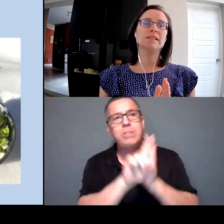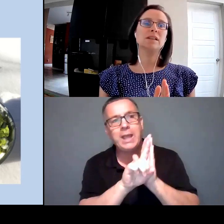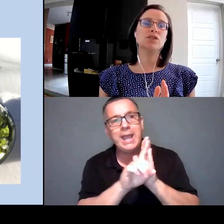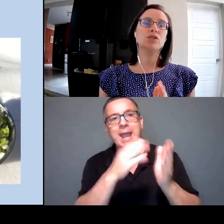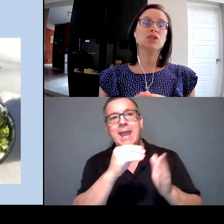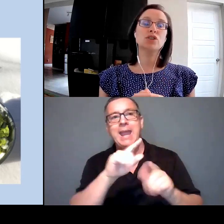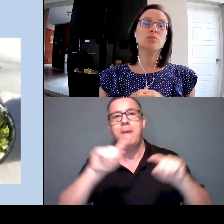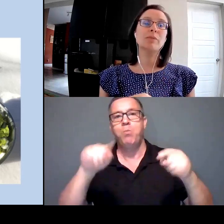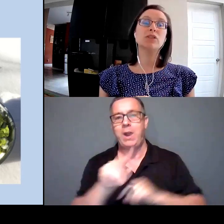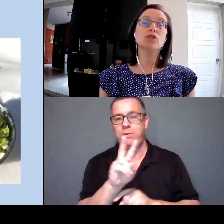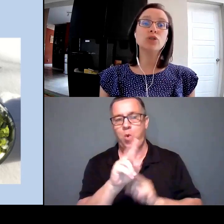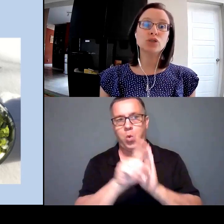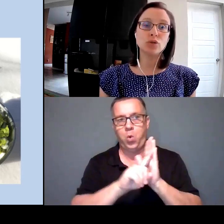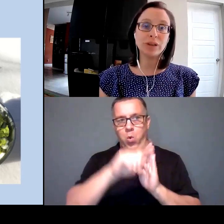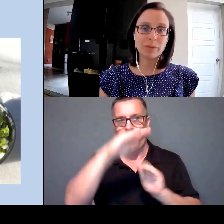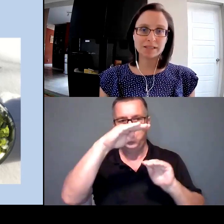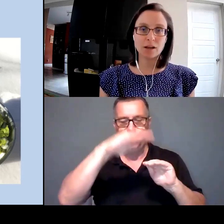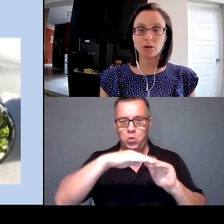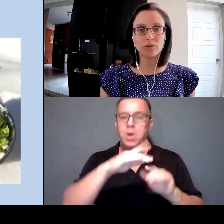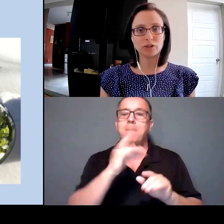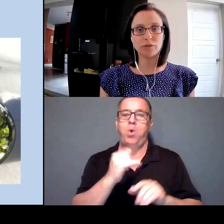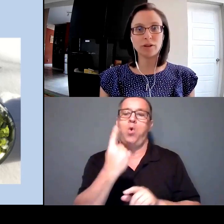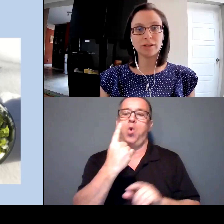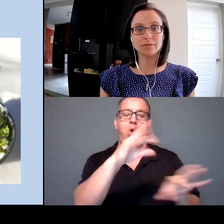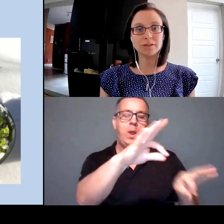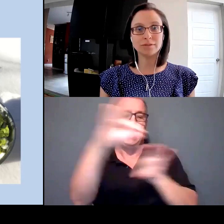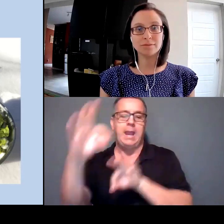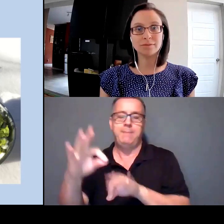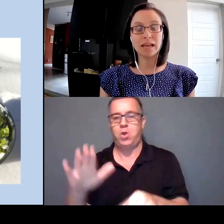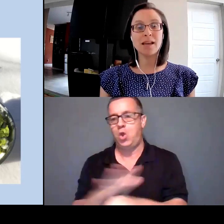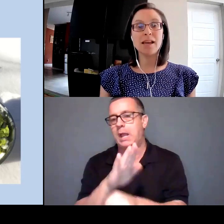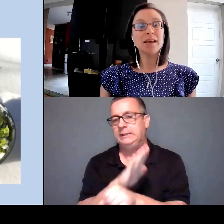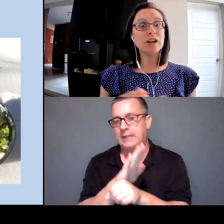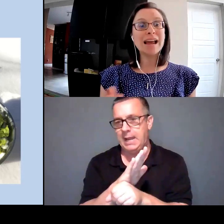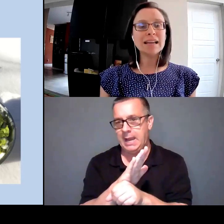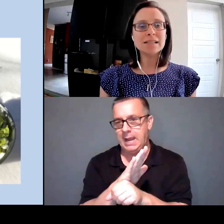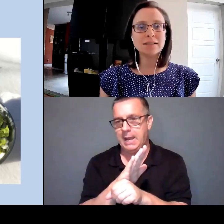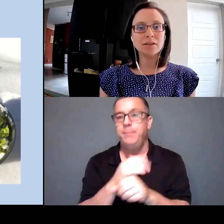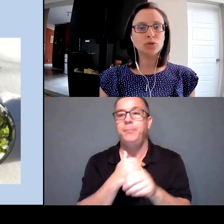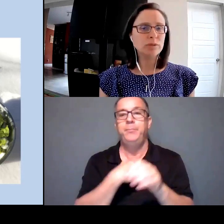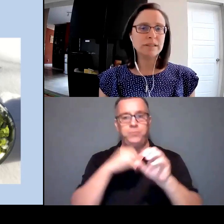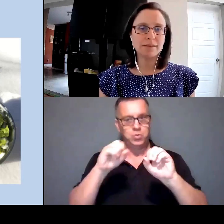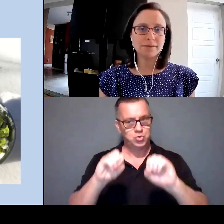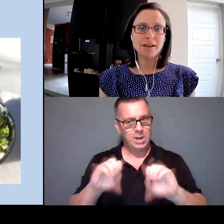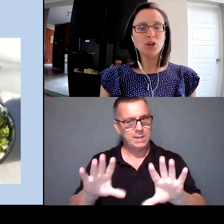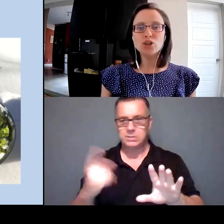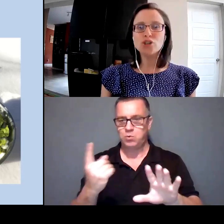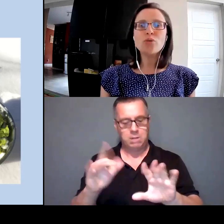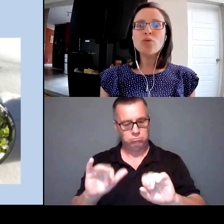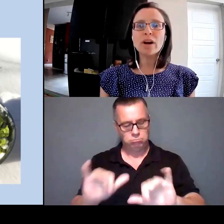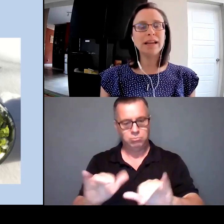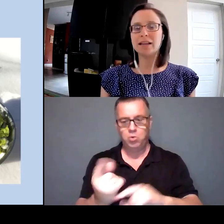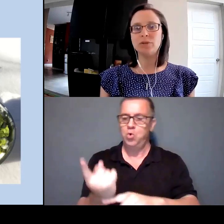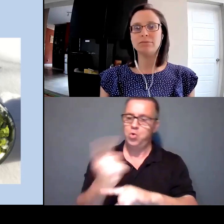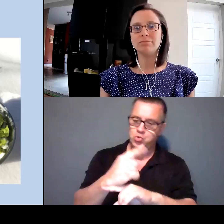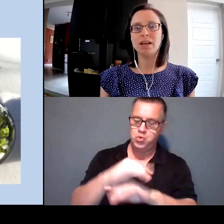degrés Celsius. Je peux mettre juste une épaisseur de couverture flottante. OK? Je la laisse là tout le temps, le